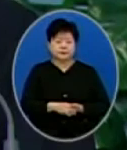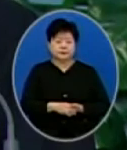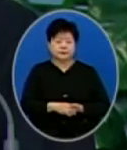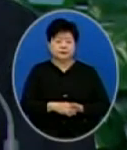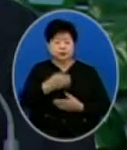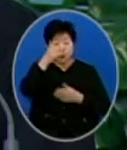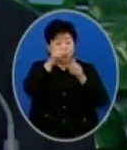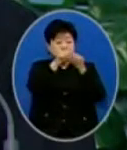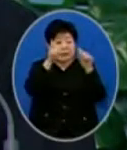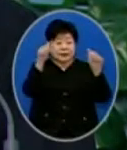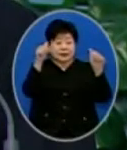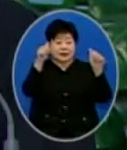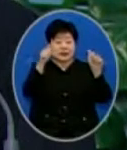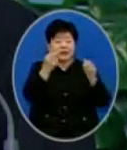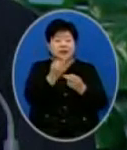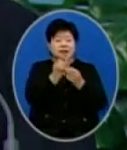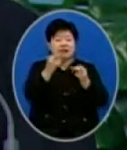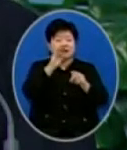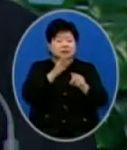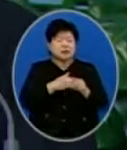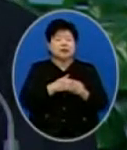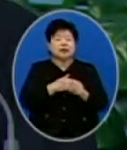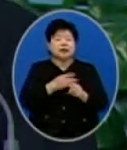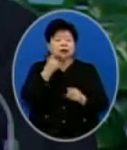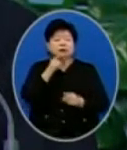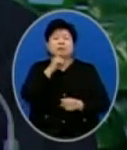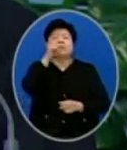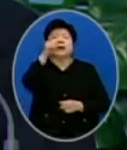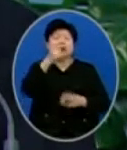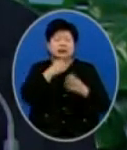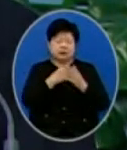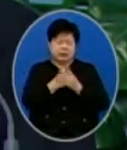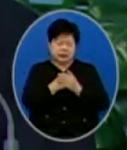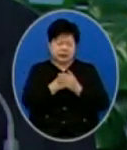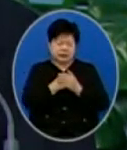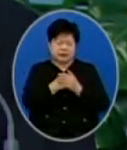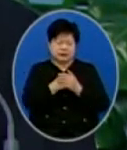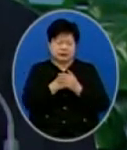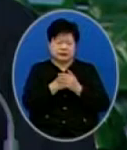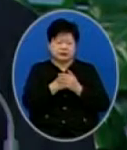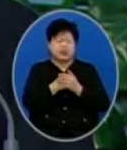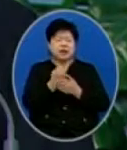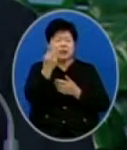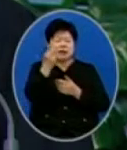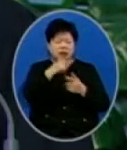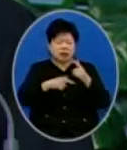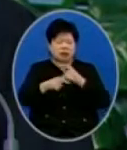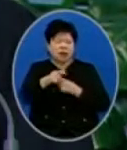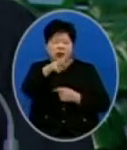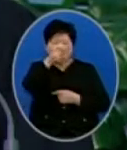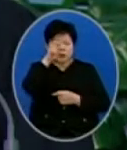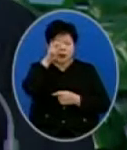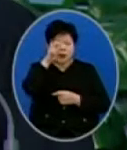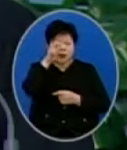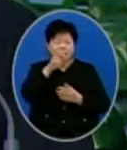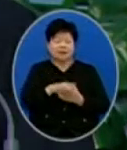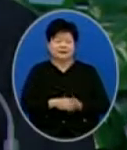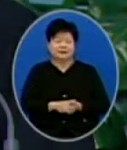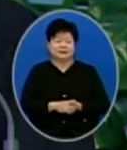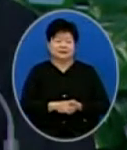또 요셉이 형들이 잘못한 걸 다 갖다가 아버지에 가서 일렀어요 그러니까 형들이 더 미워했습니다